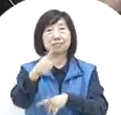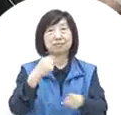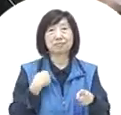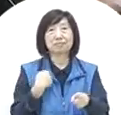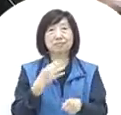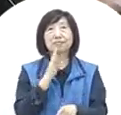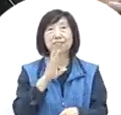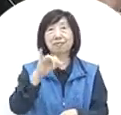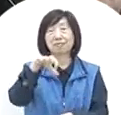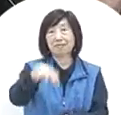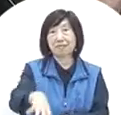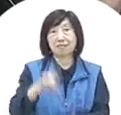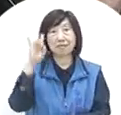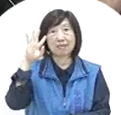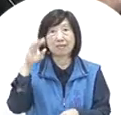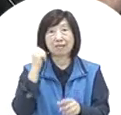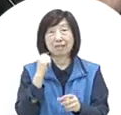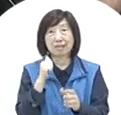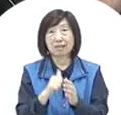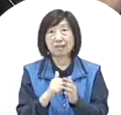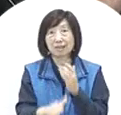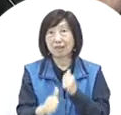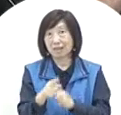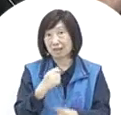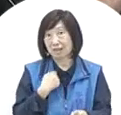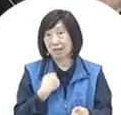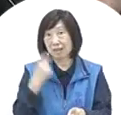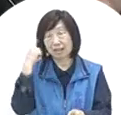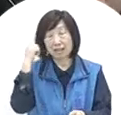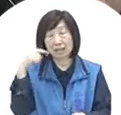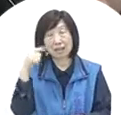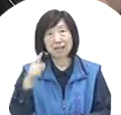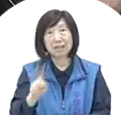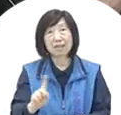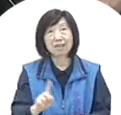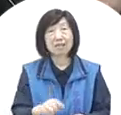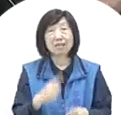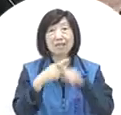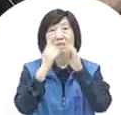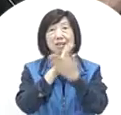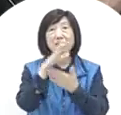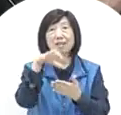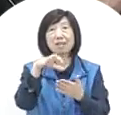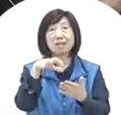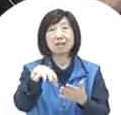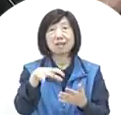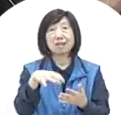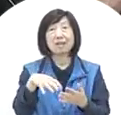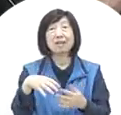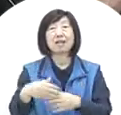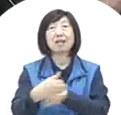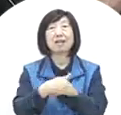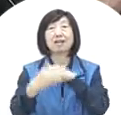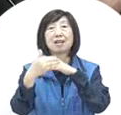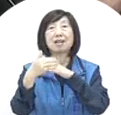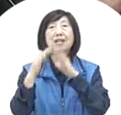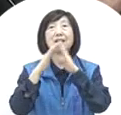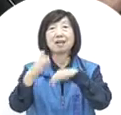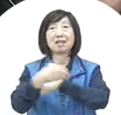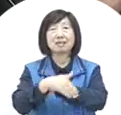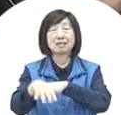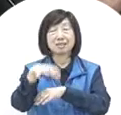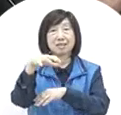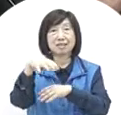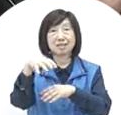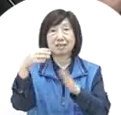叫地方创生吗？地方创生的意义是什么？秘书处长、城乡局长，还有我们农业局长，市